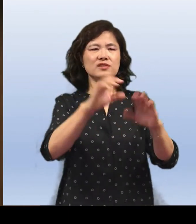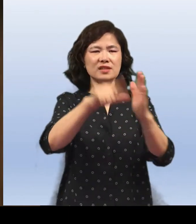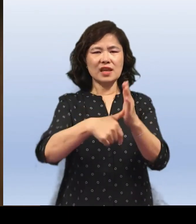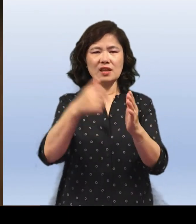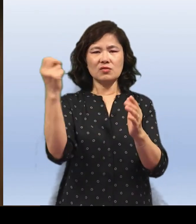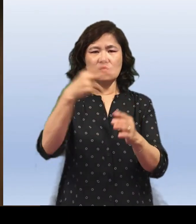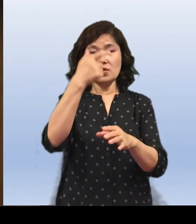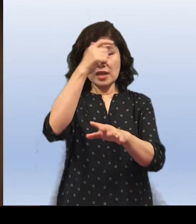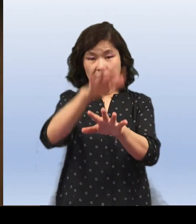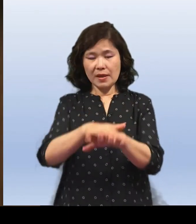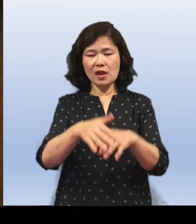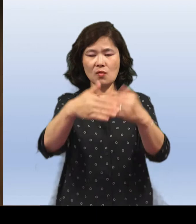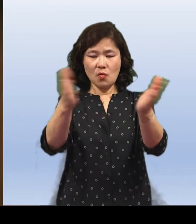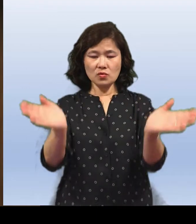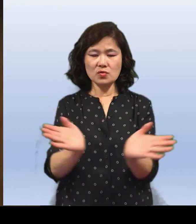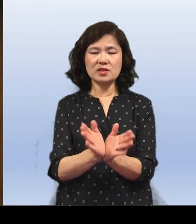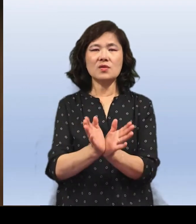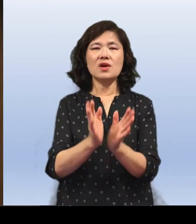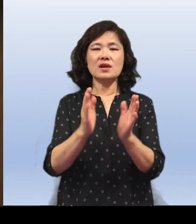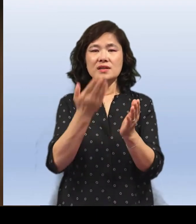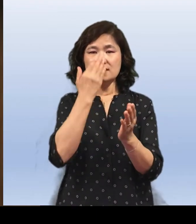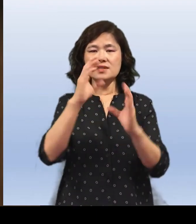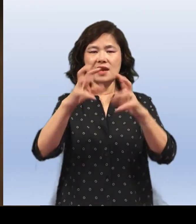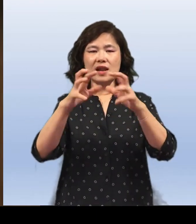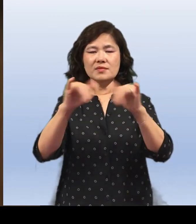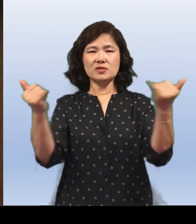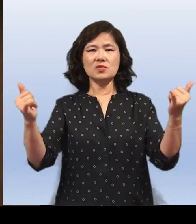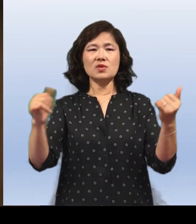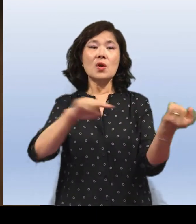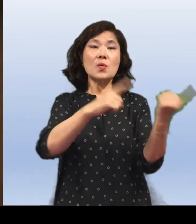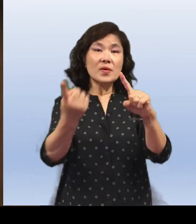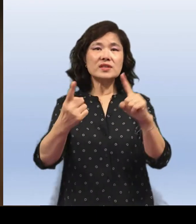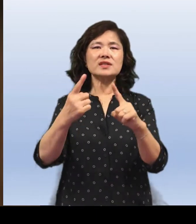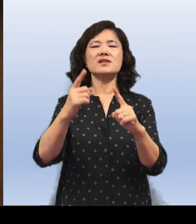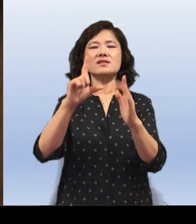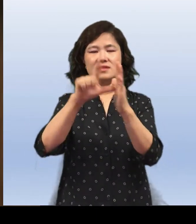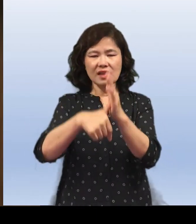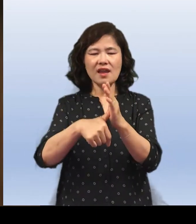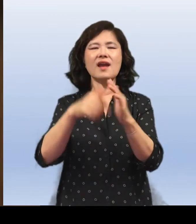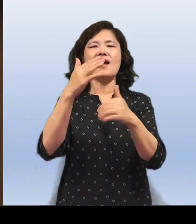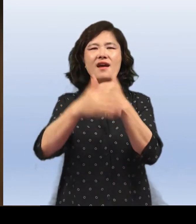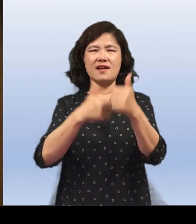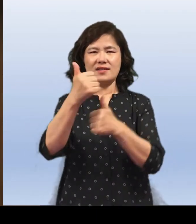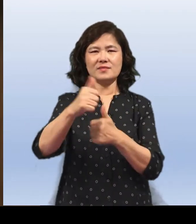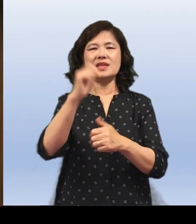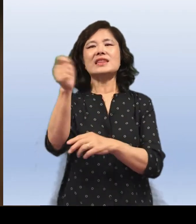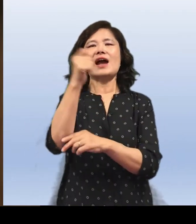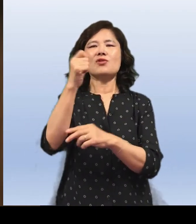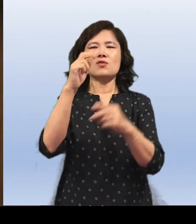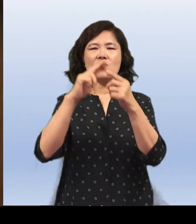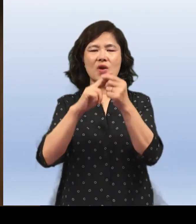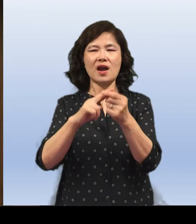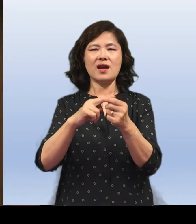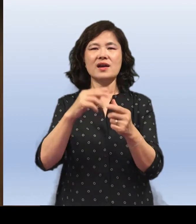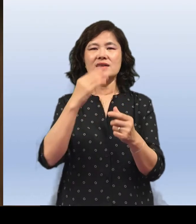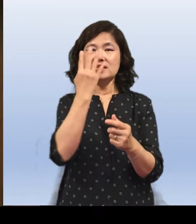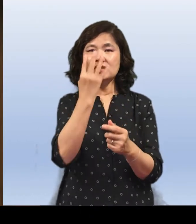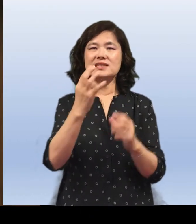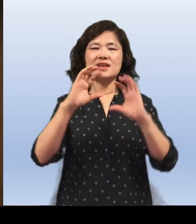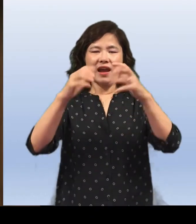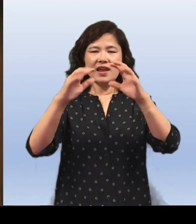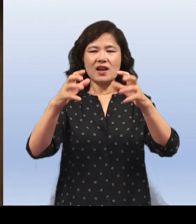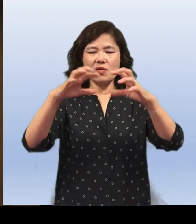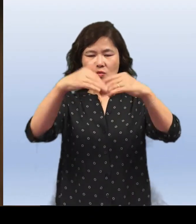예배하는 공동체로 이 이스라엘 민족을 회복시켜 나갔을 때에 하나님은 다윗과 이스라엘 공동체 가운데